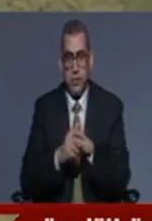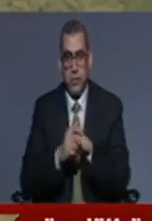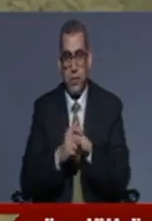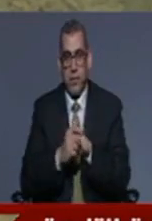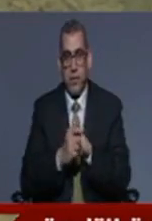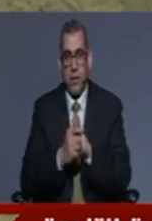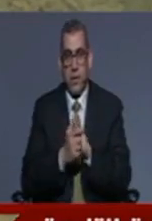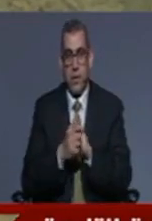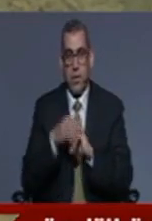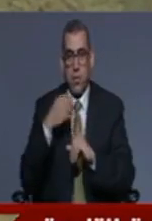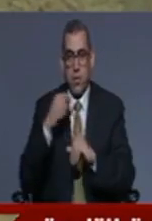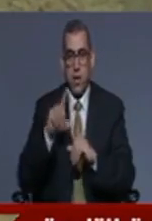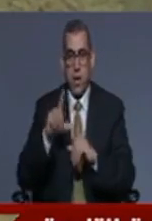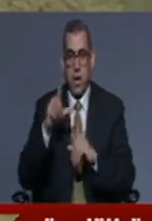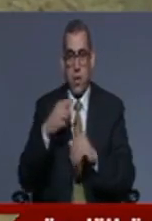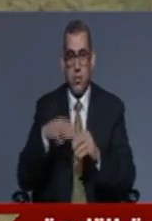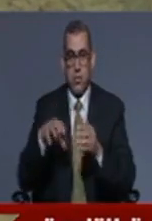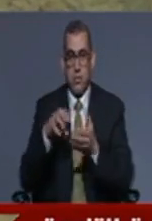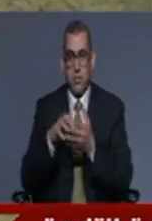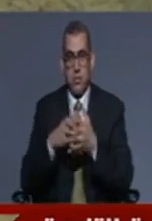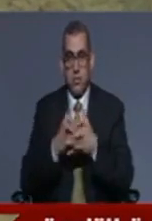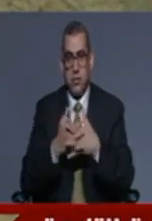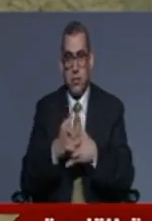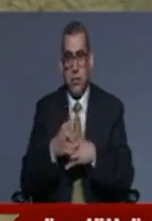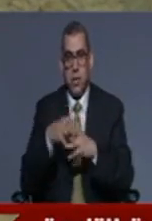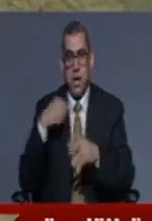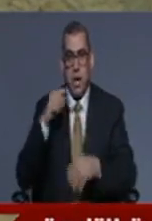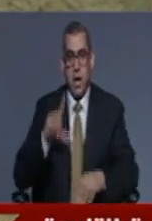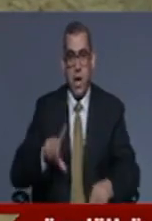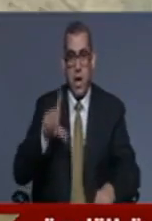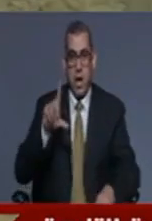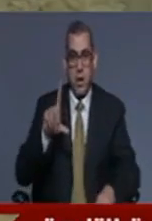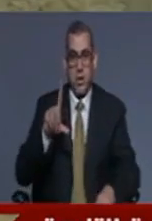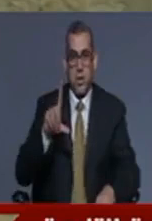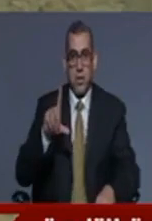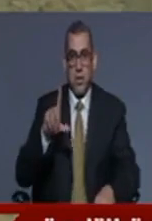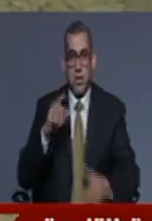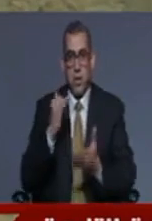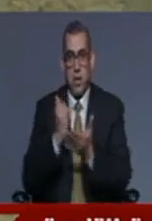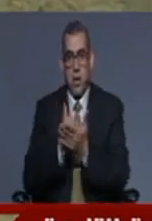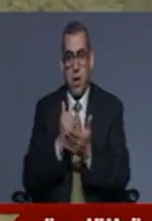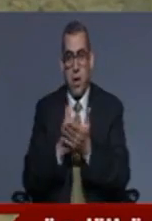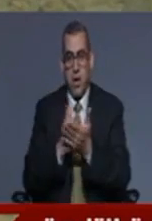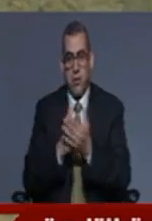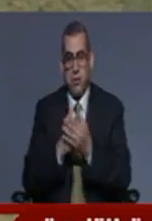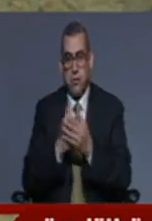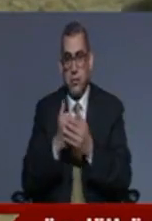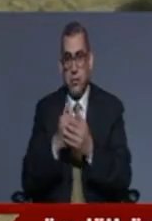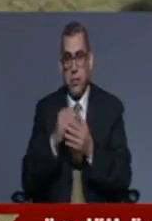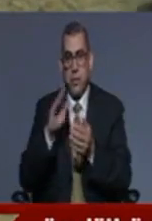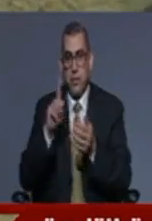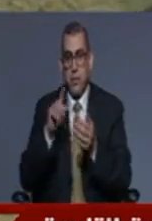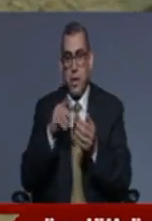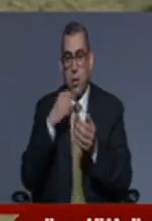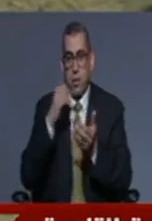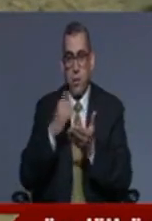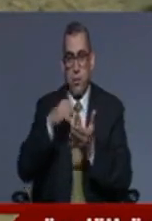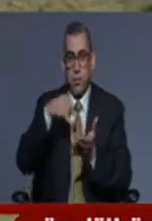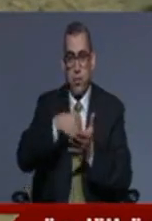والسيد جورو الرئيس والسيد جونسون ساكادا حاكم مدينة